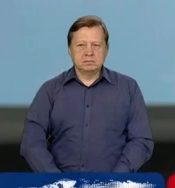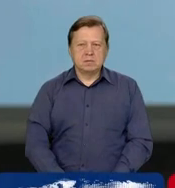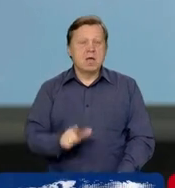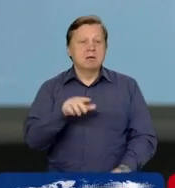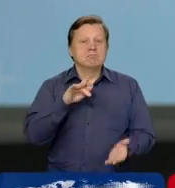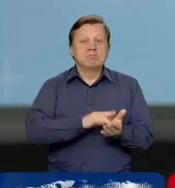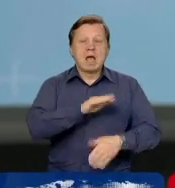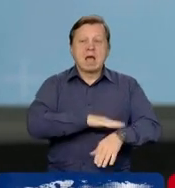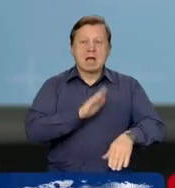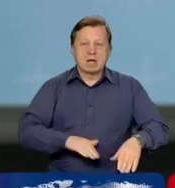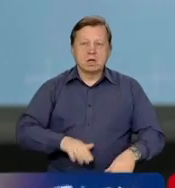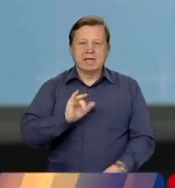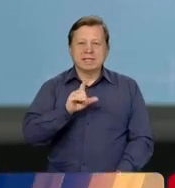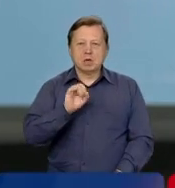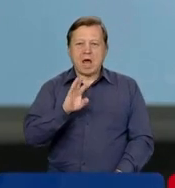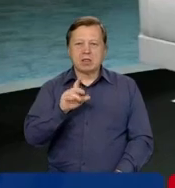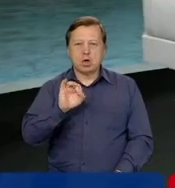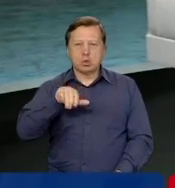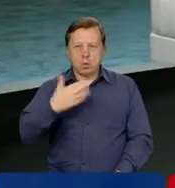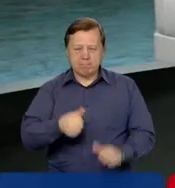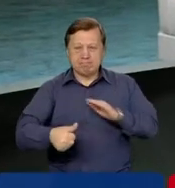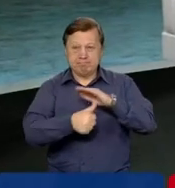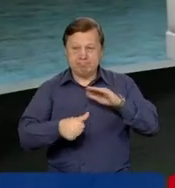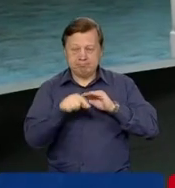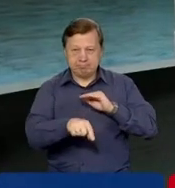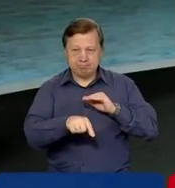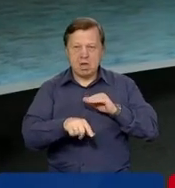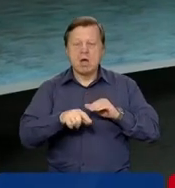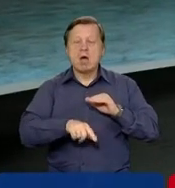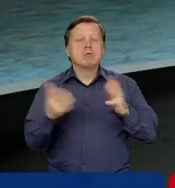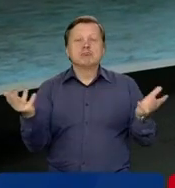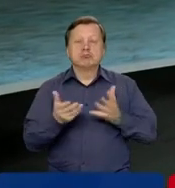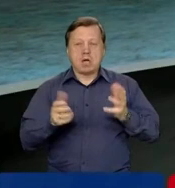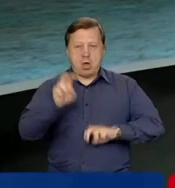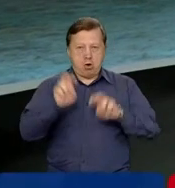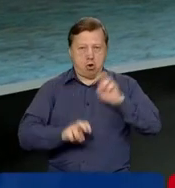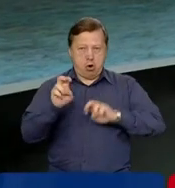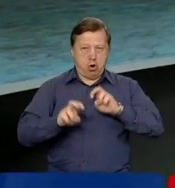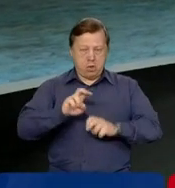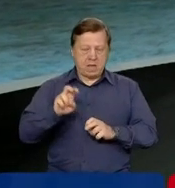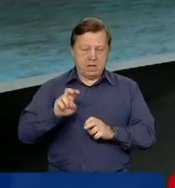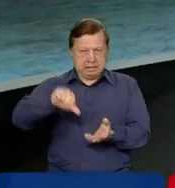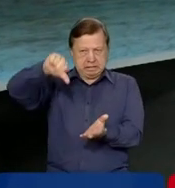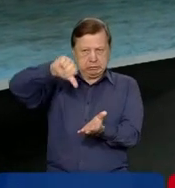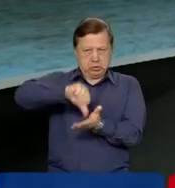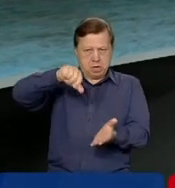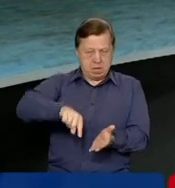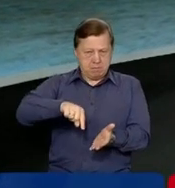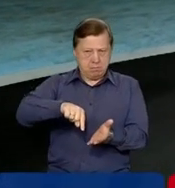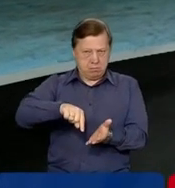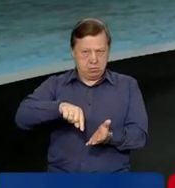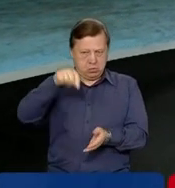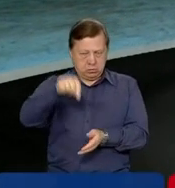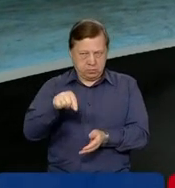Radomiu izolatorium jest zlokalizowane w hotelu w centrum, gdzie odległość